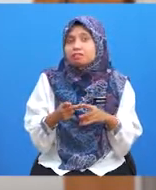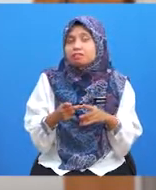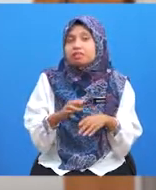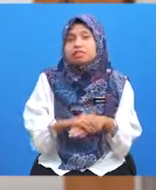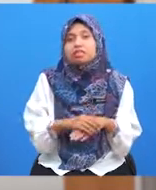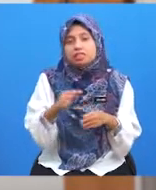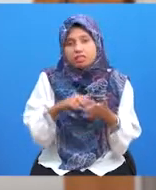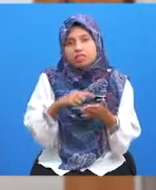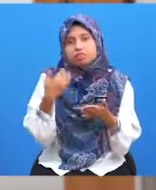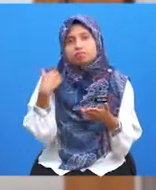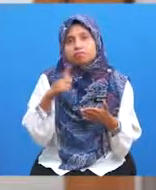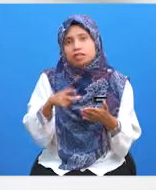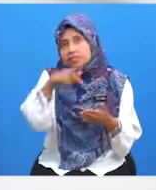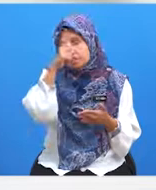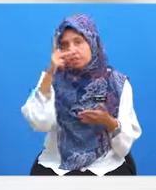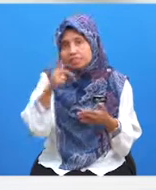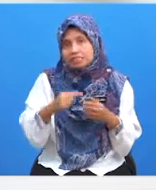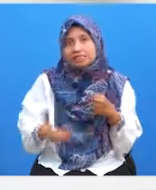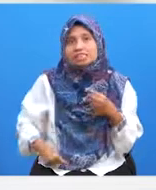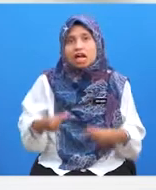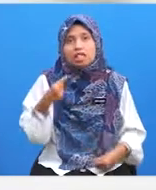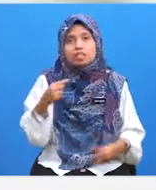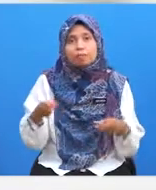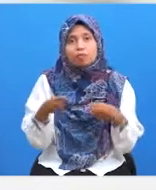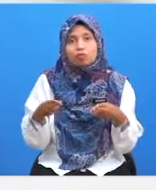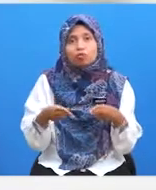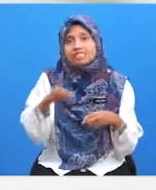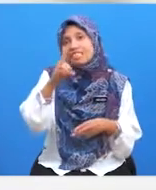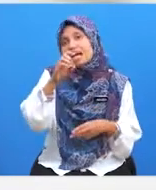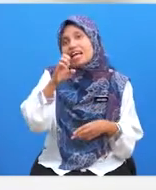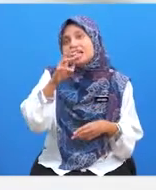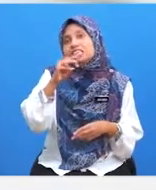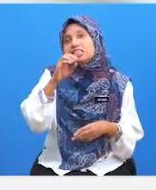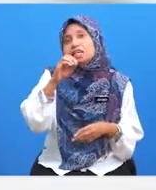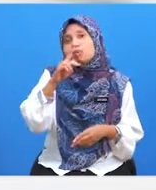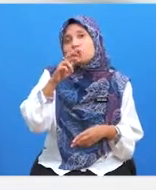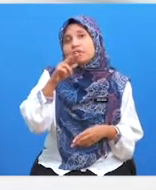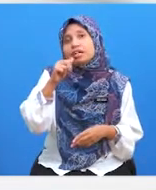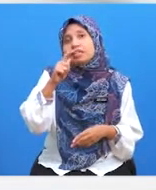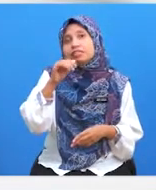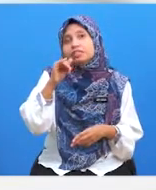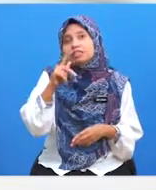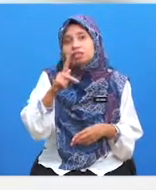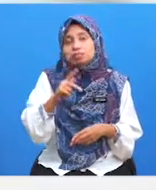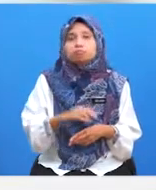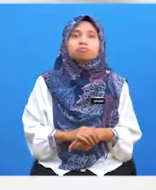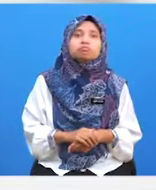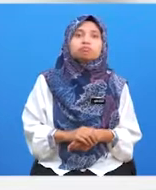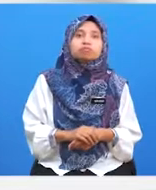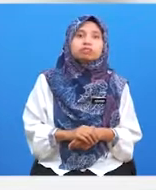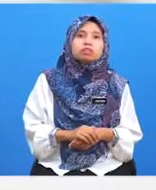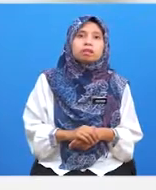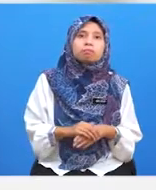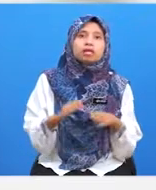ini adalah keren n gaya pengurusan demokratik menunjukkan tindakan majikan yang